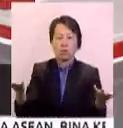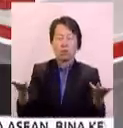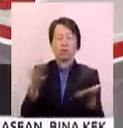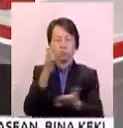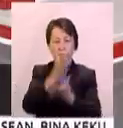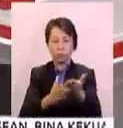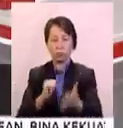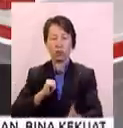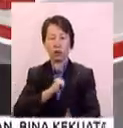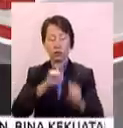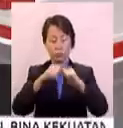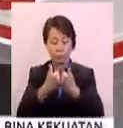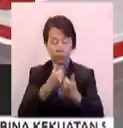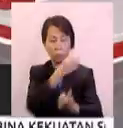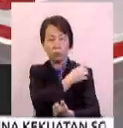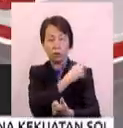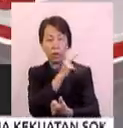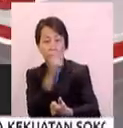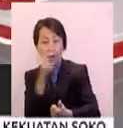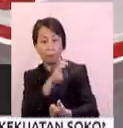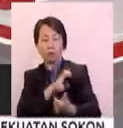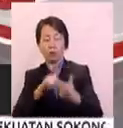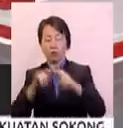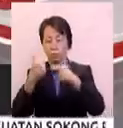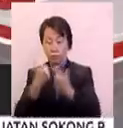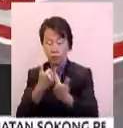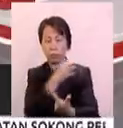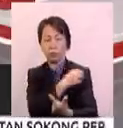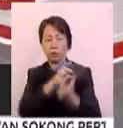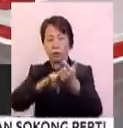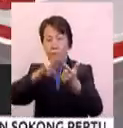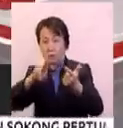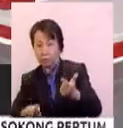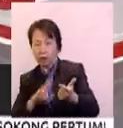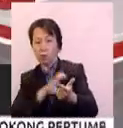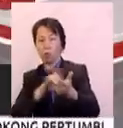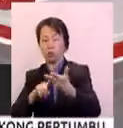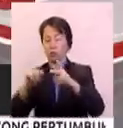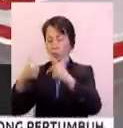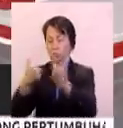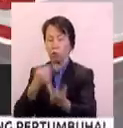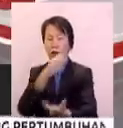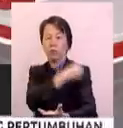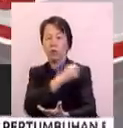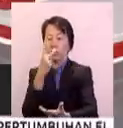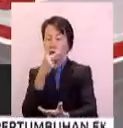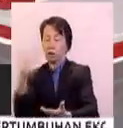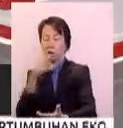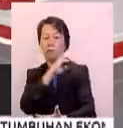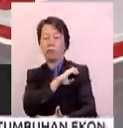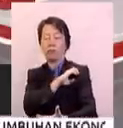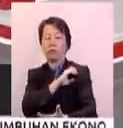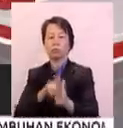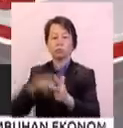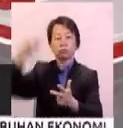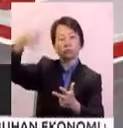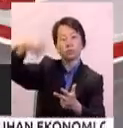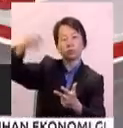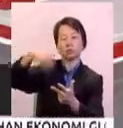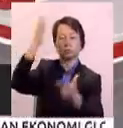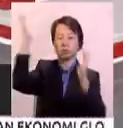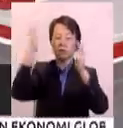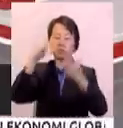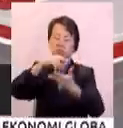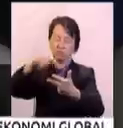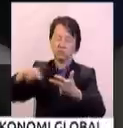kalangan ahli Persatuan Pegawai Kanan Polis, Persatuan Pegawai Rendah Polis dan Persatuan Pegawai Kanan Polis Bersara Malaysia.